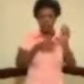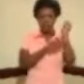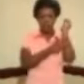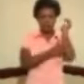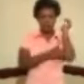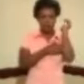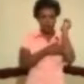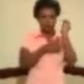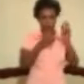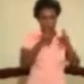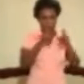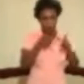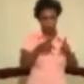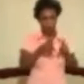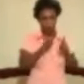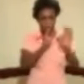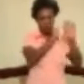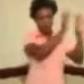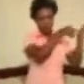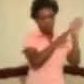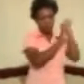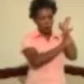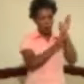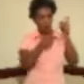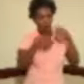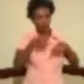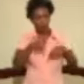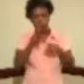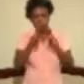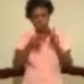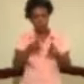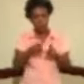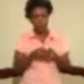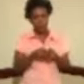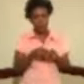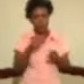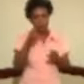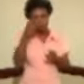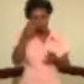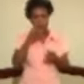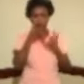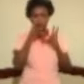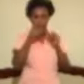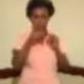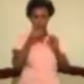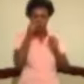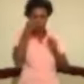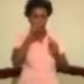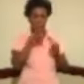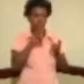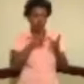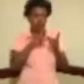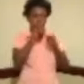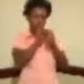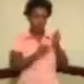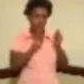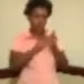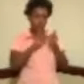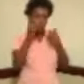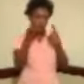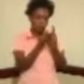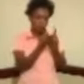certain effort qui a été fait récemment, mais je pense qu'on est encore, le niveau est très bas. Il faut décentraliser. Il faut que le premier